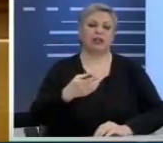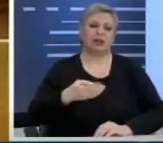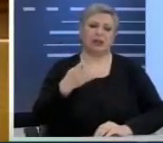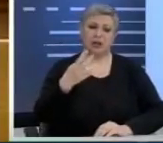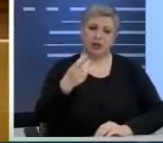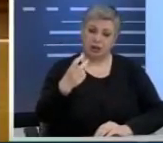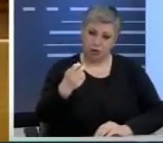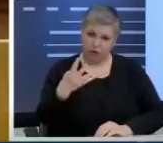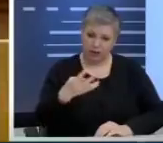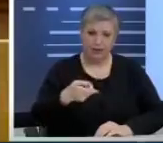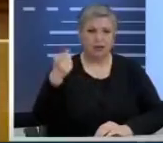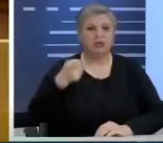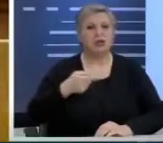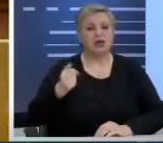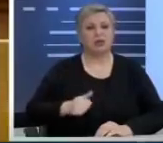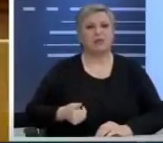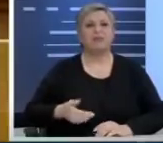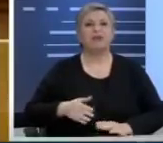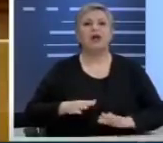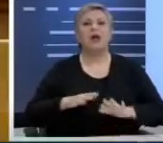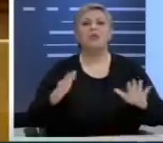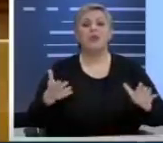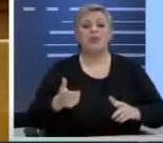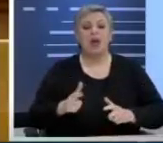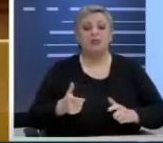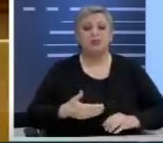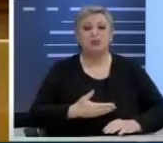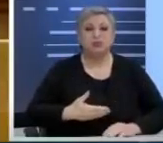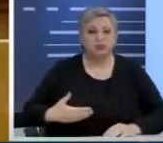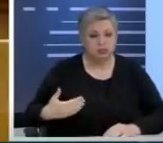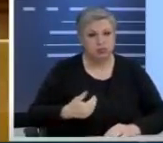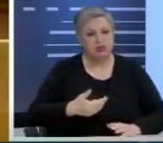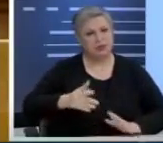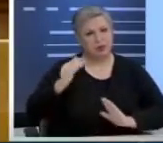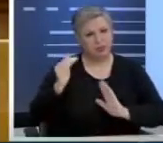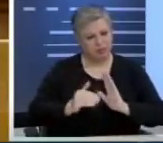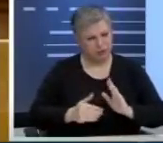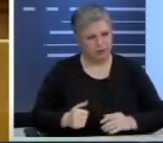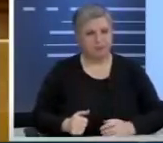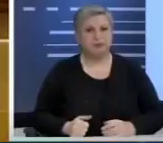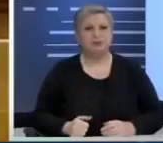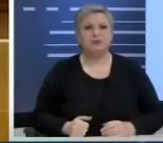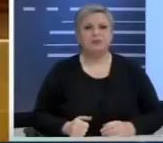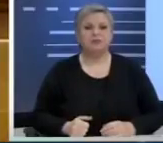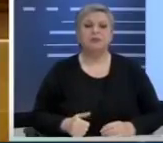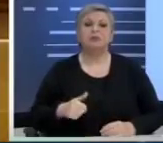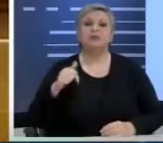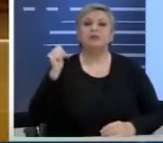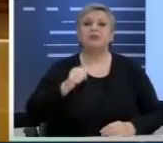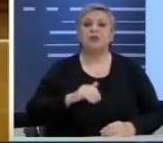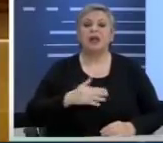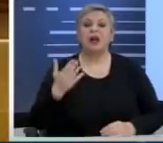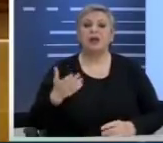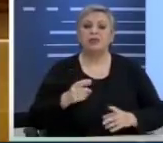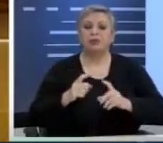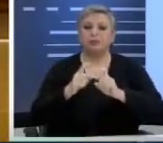φτώχεια τα δύο αυτά χρόνια μειώθηκε κατά 2,1 μονάδες. Η ηλική αποστέρηση